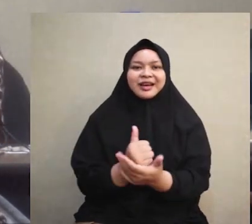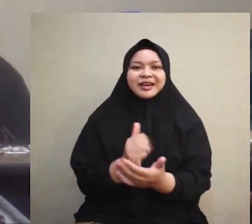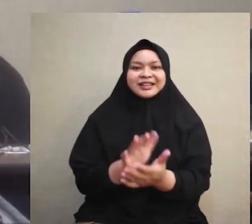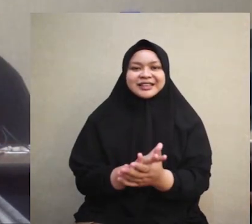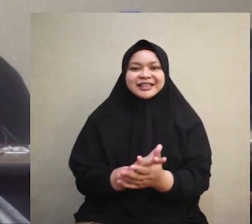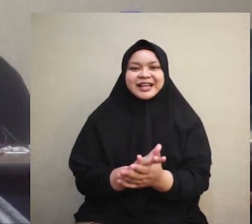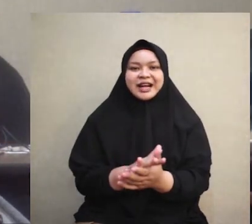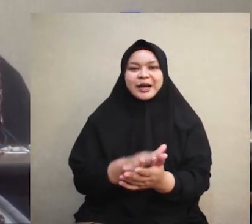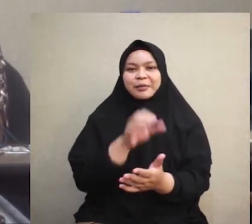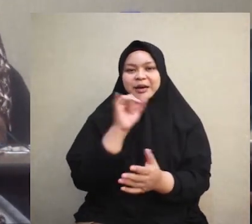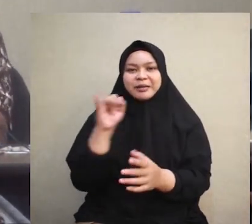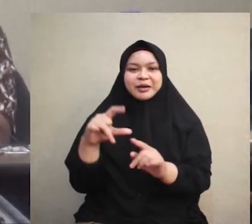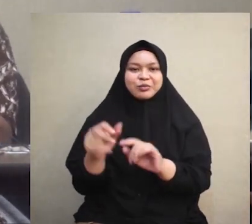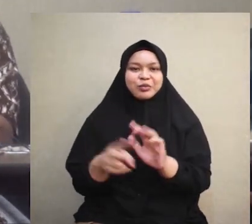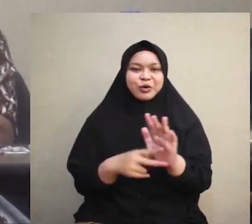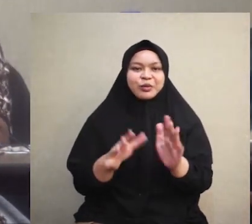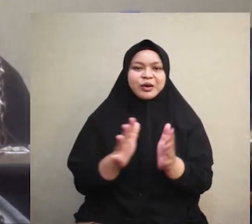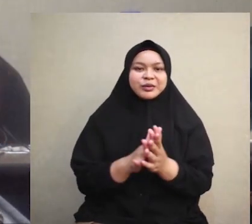123